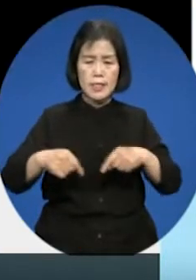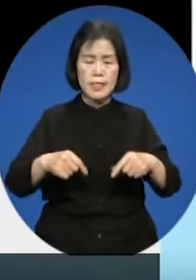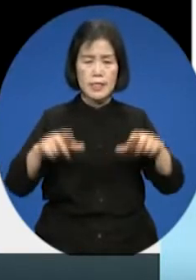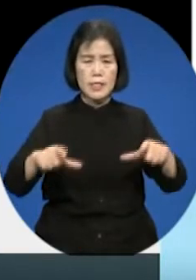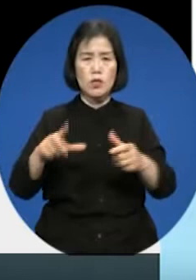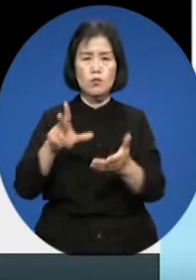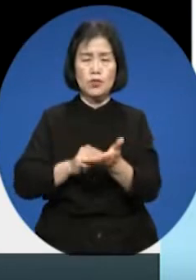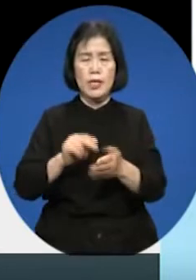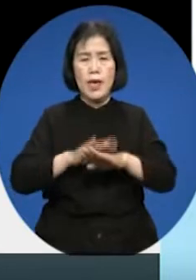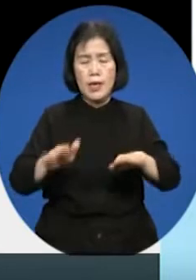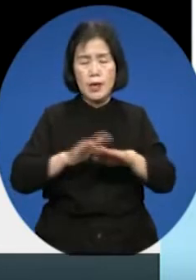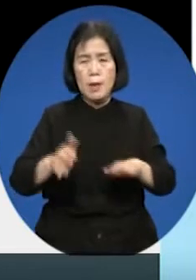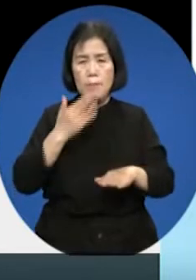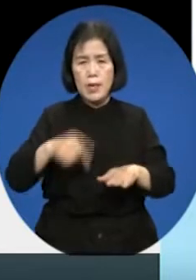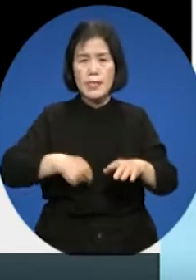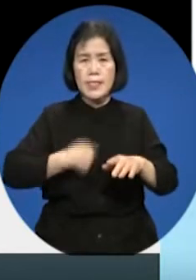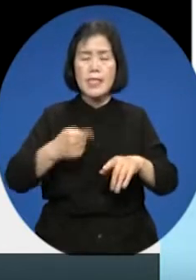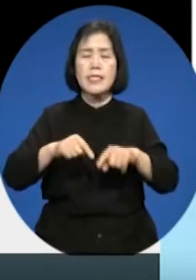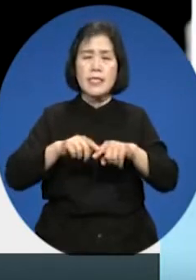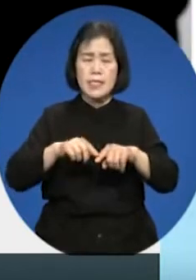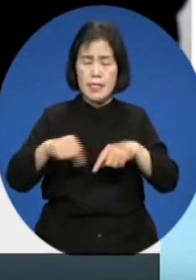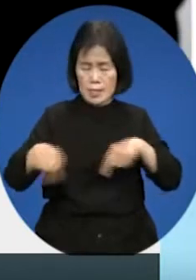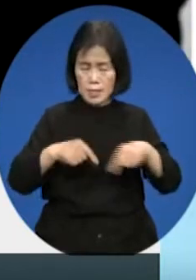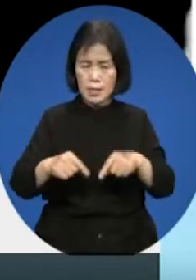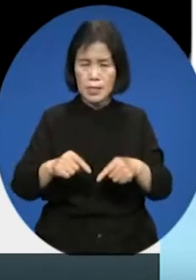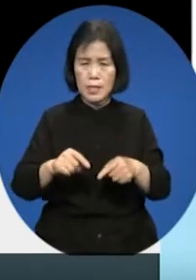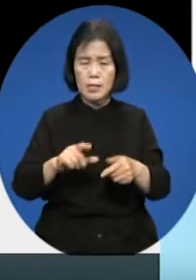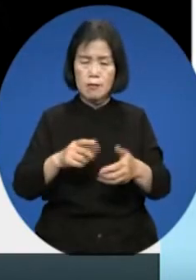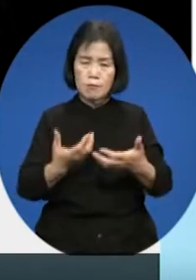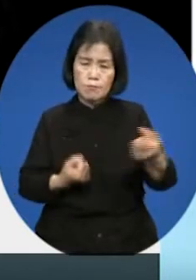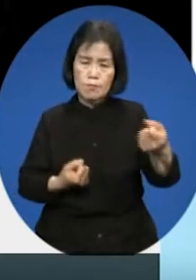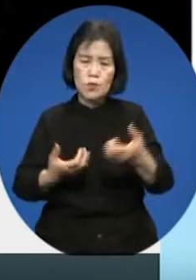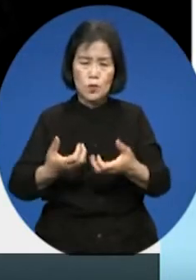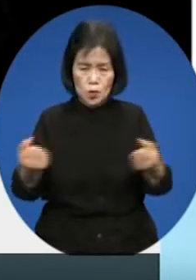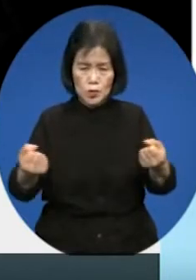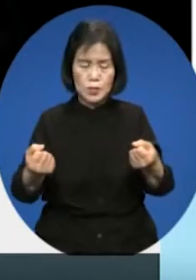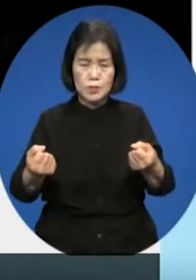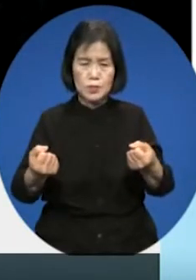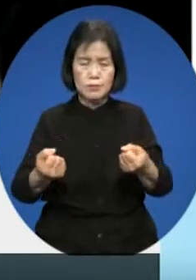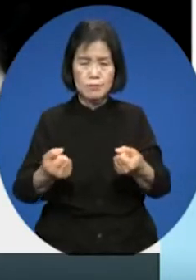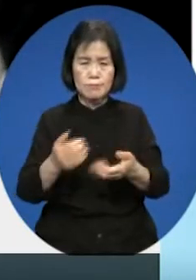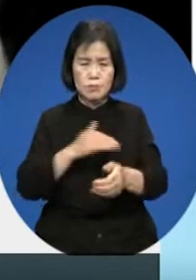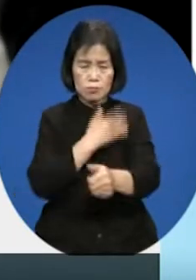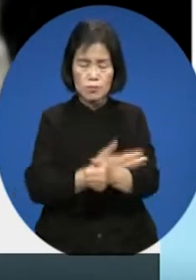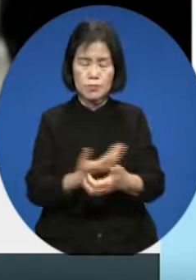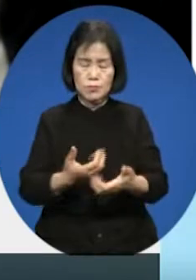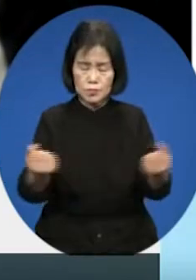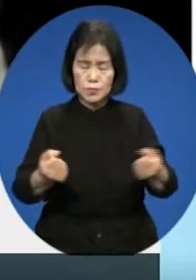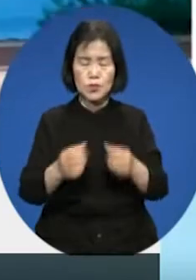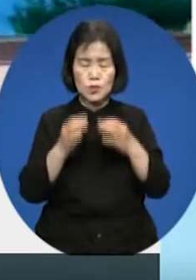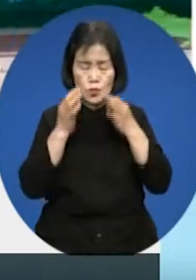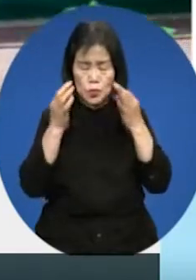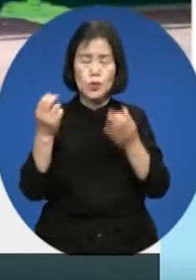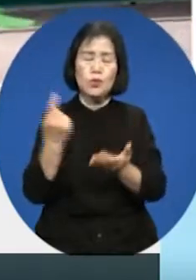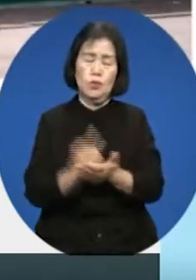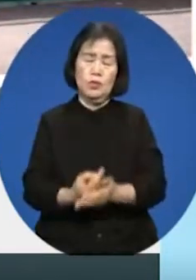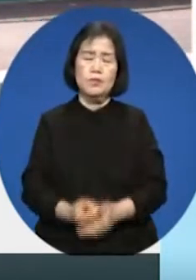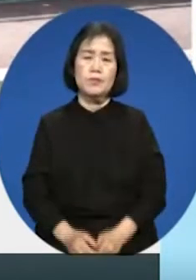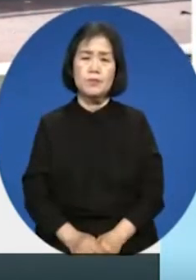있는 자치와 분권 도시를 만들어가기 위해서 그동안 많은 노력을 해왔고요. 이 과정에서 정말 필요한